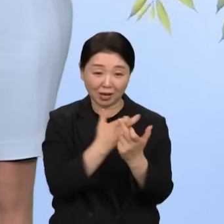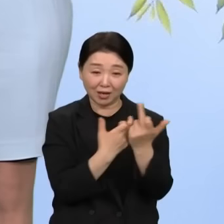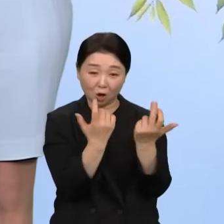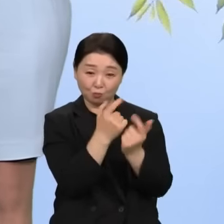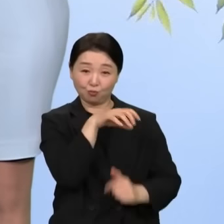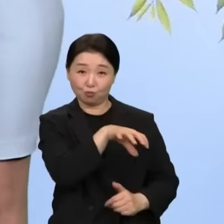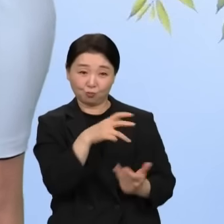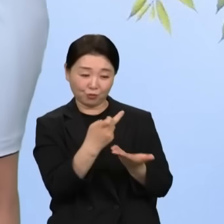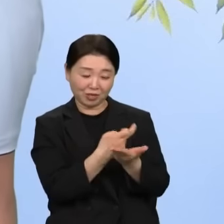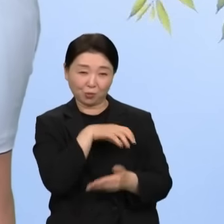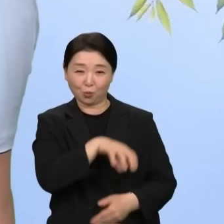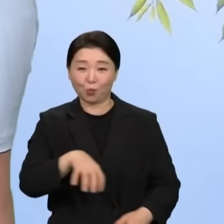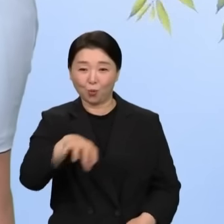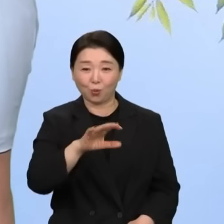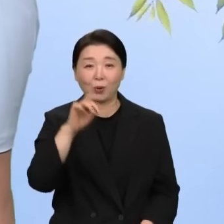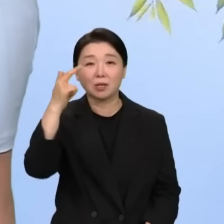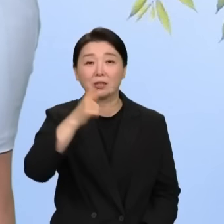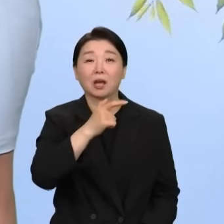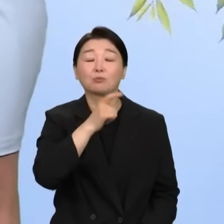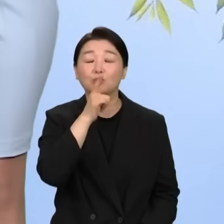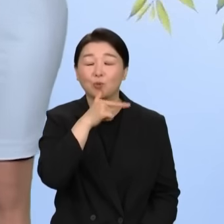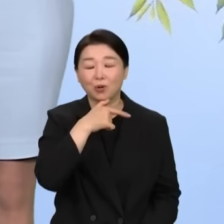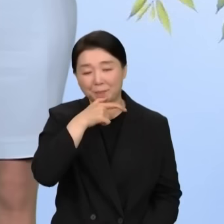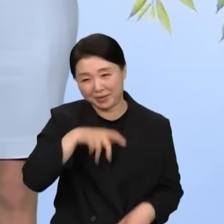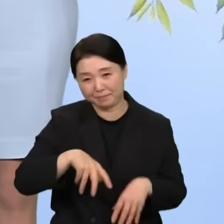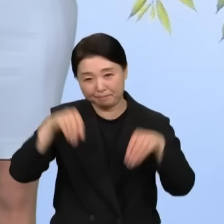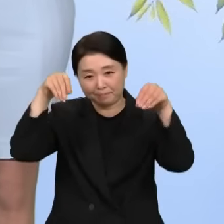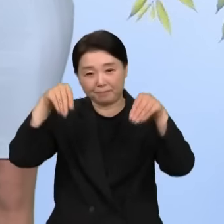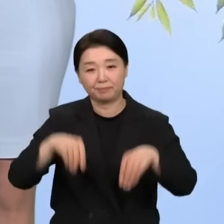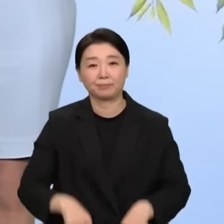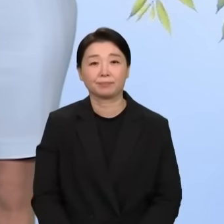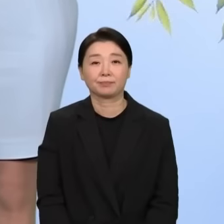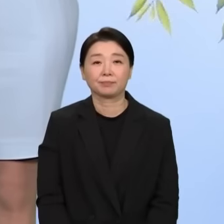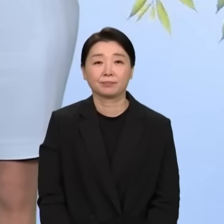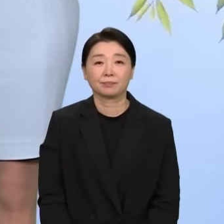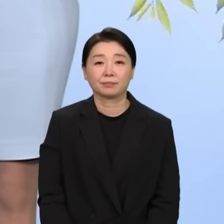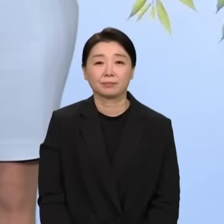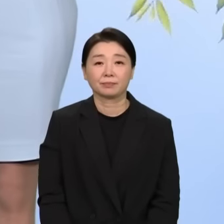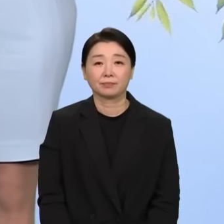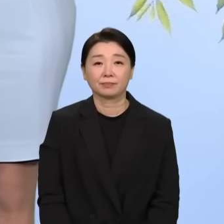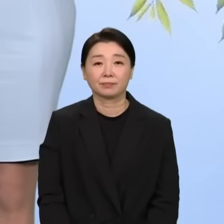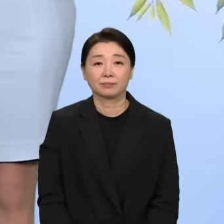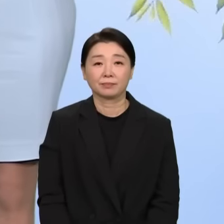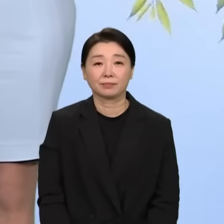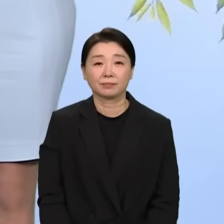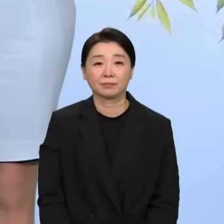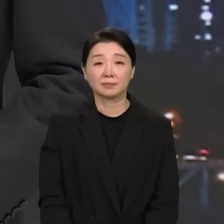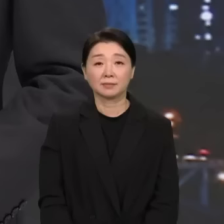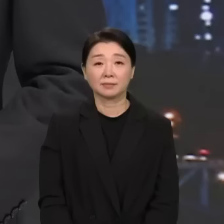북부, 제주도는 다음 주 월요일까지도 비가 이어지겠습니다. 날씨였습니다.